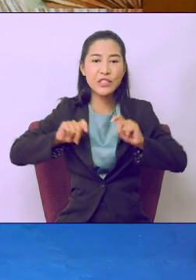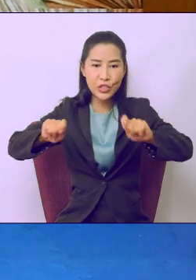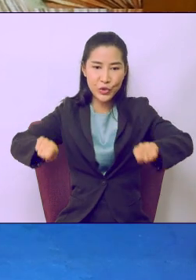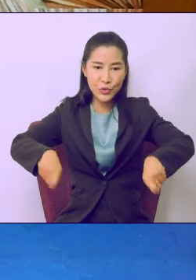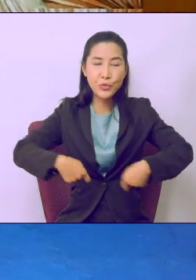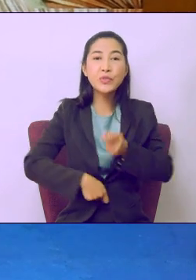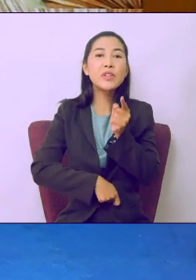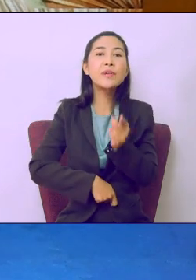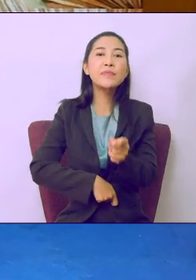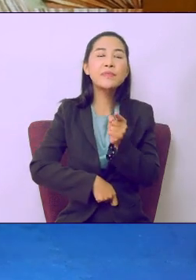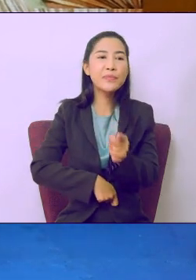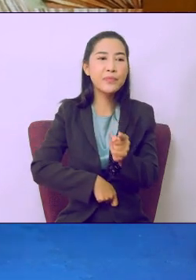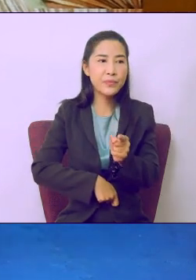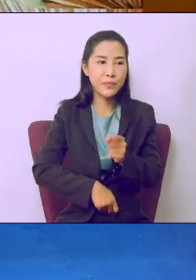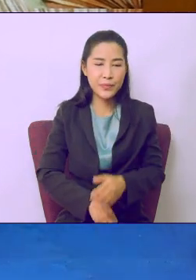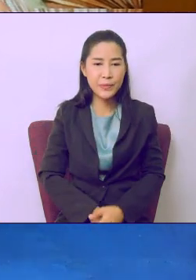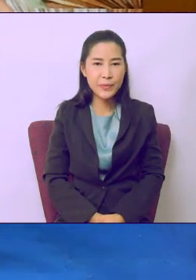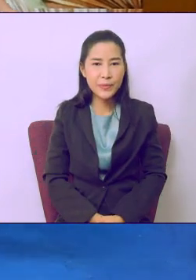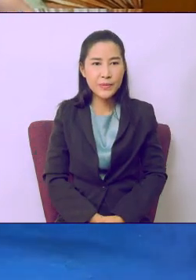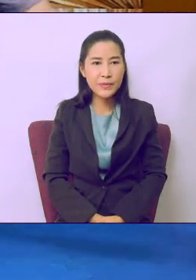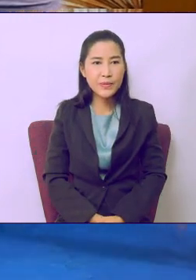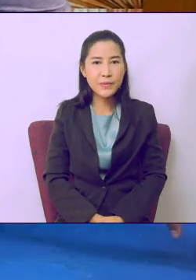ค่อยๆขยับตัวได้ครับ